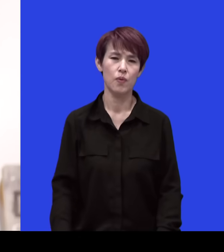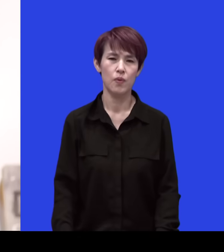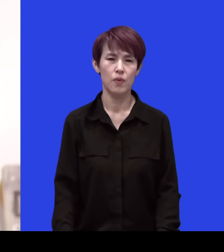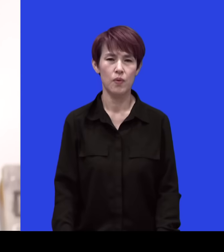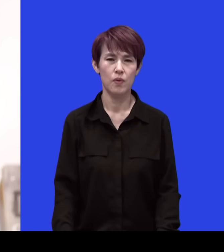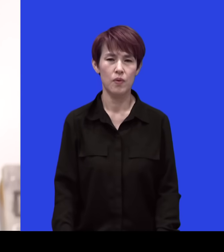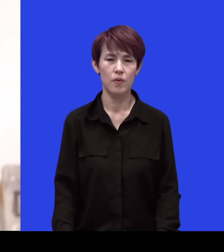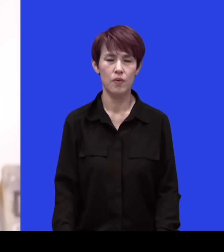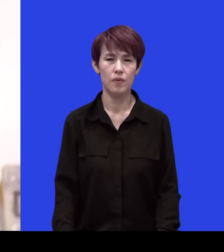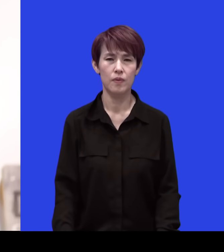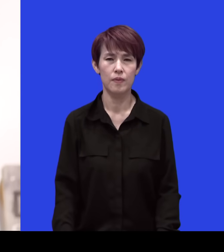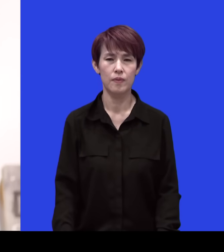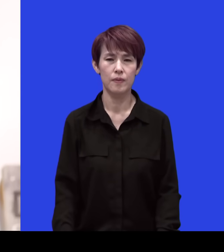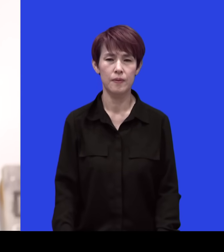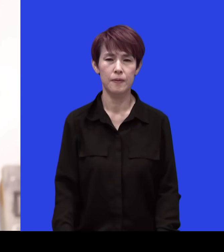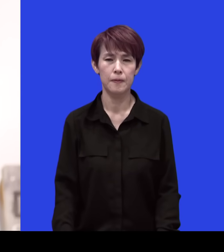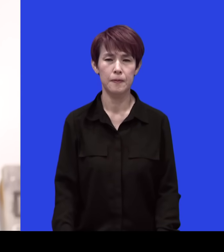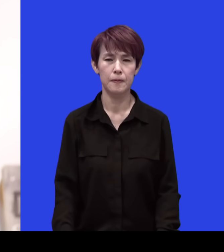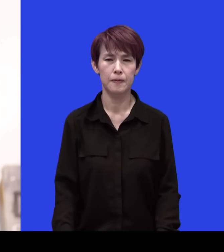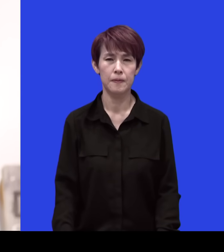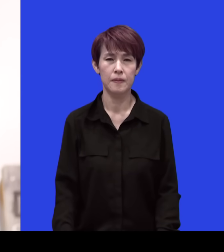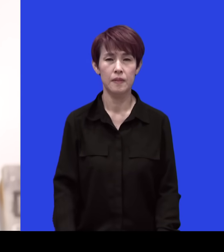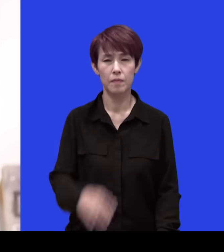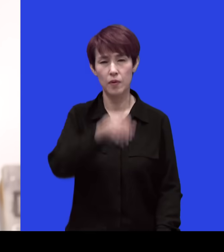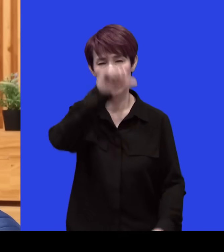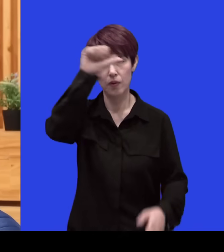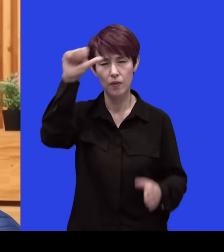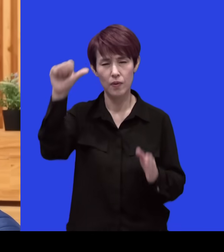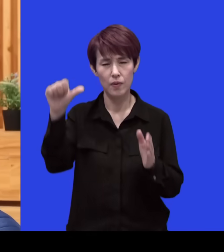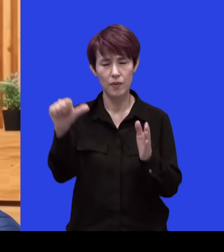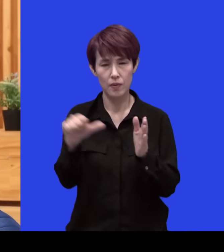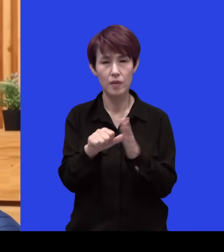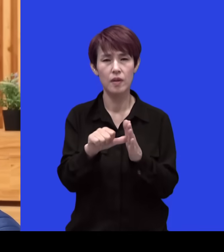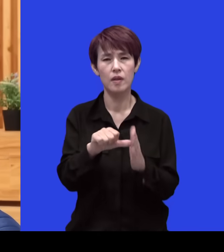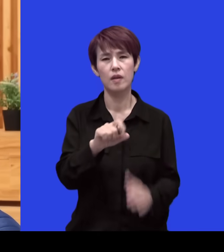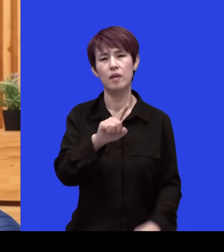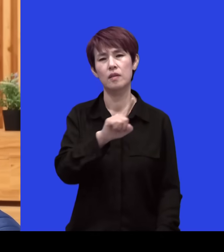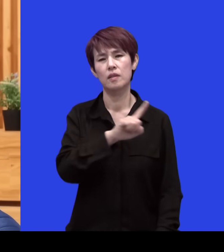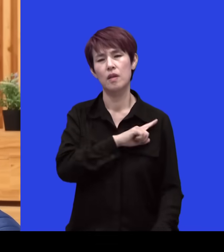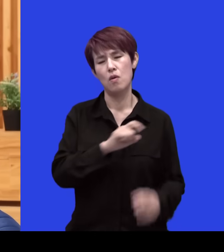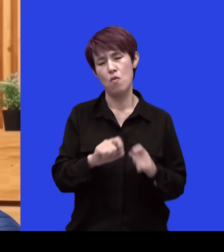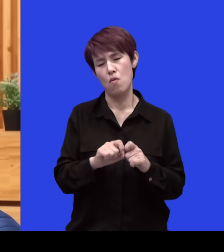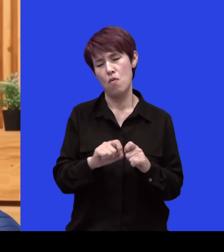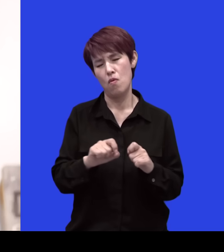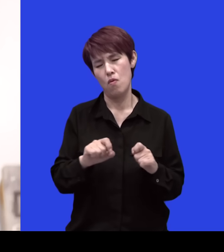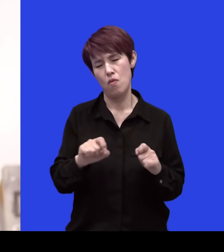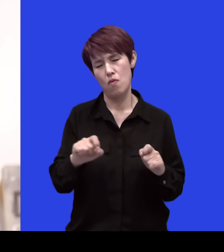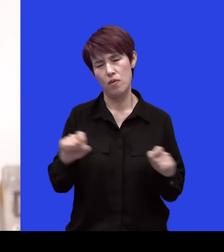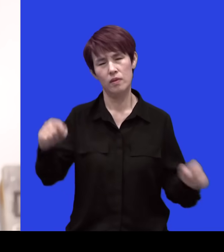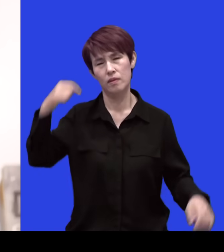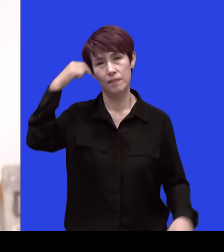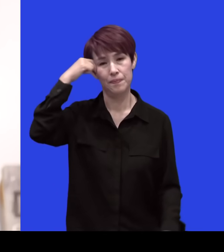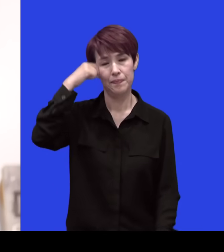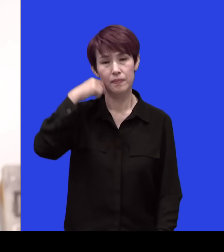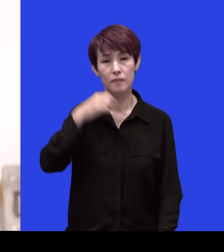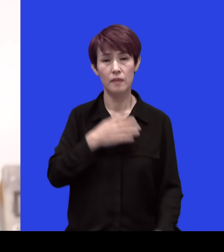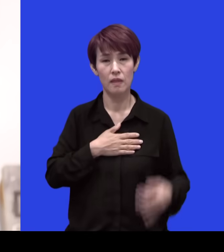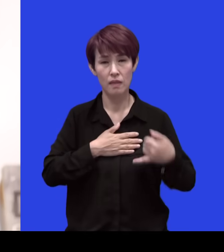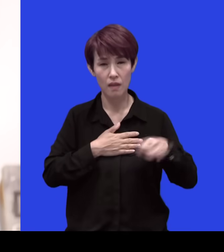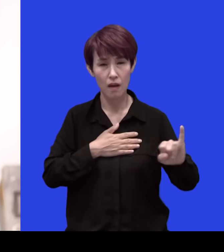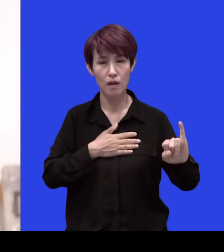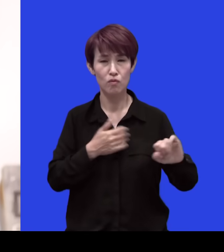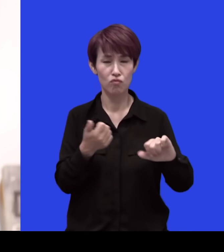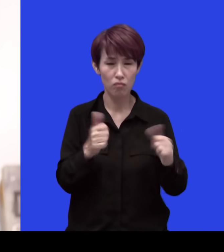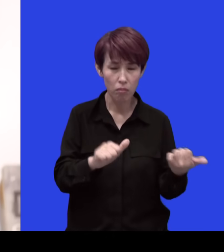제 일생에 가장 긴 시간, 그렇겠네요. 긴 밤. 그렇겠어요. 딸은 죽었다고 했는데